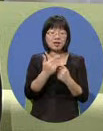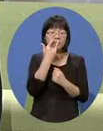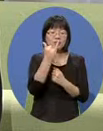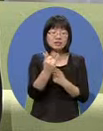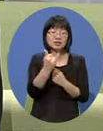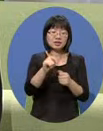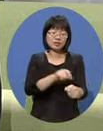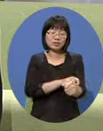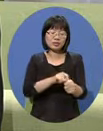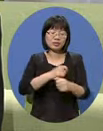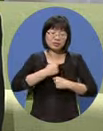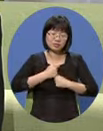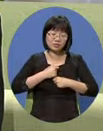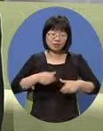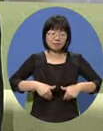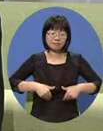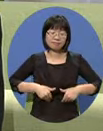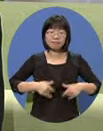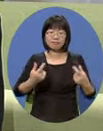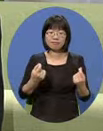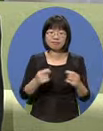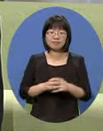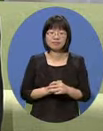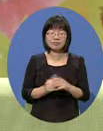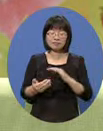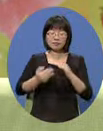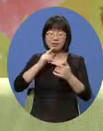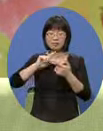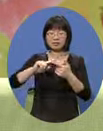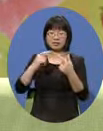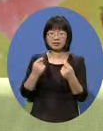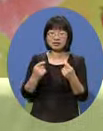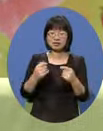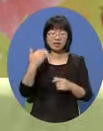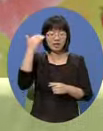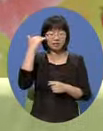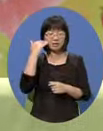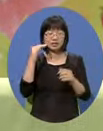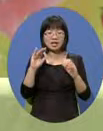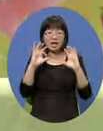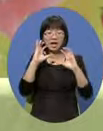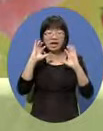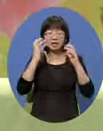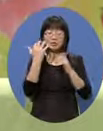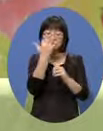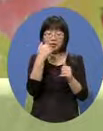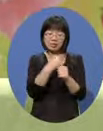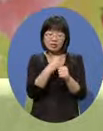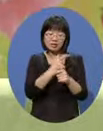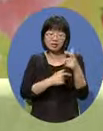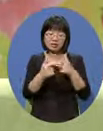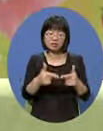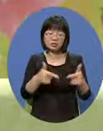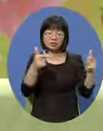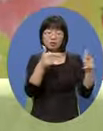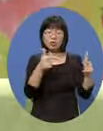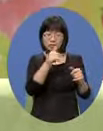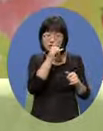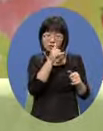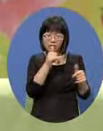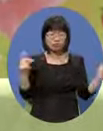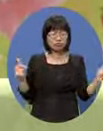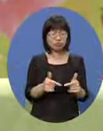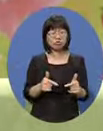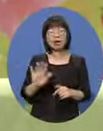부모님들의 각별한 주의가 필요할 수도 있습니다. 네네. 앞서 말씀드렸지만 우리나라에서 이제 아동 성폭력이 점점 또 늘어나고 있고 전혀 줄어들지